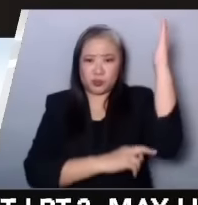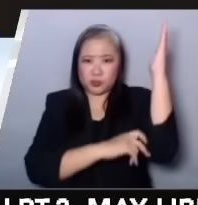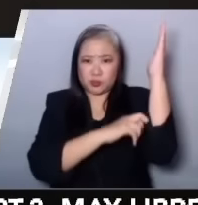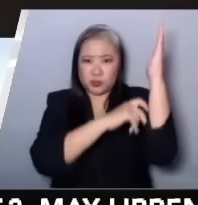Almacen. Naglabasa ng mga residente. Pansamantalang pinutol ng Meralco ang supply ng kuryente habang nagpapatuloy ang rescue operation